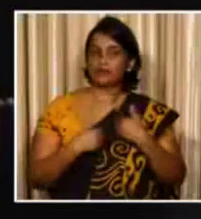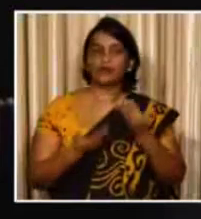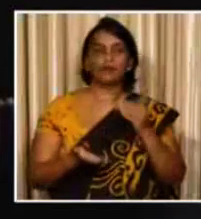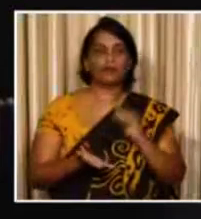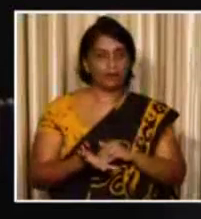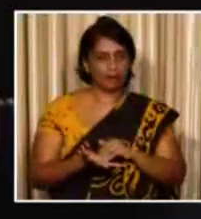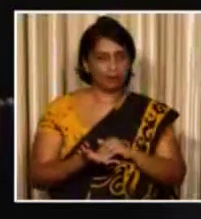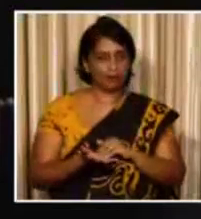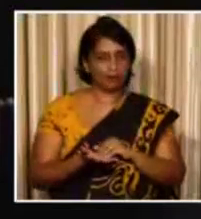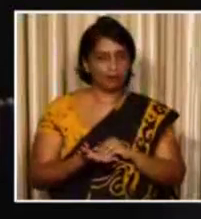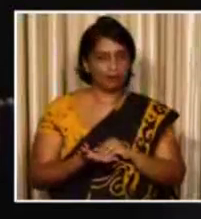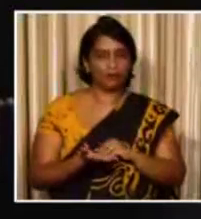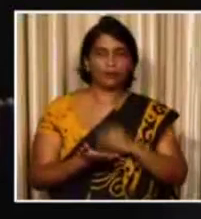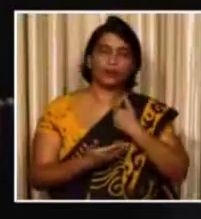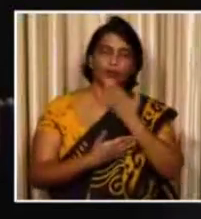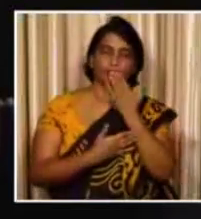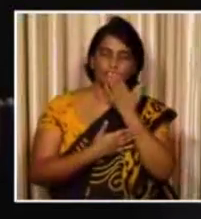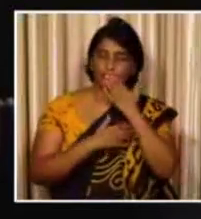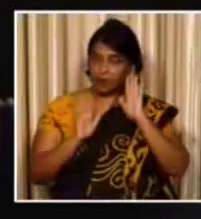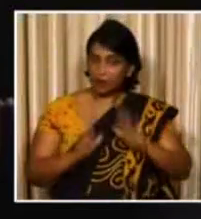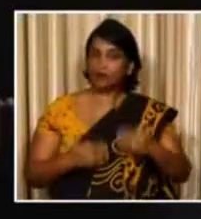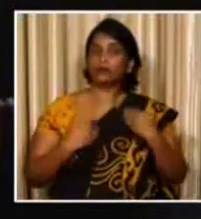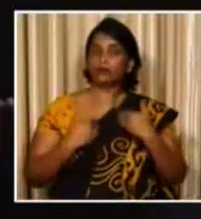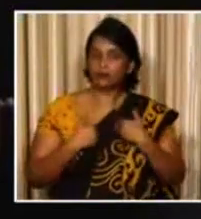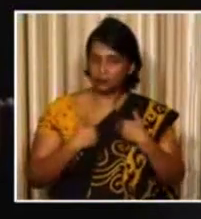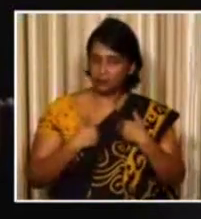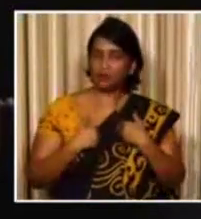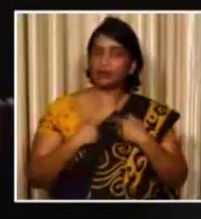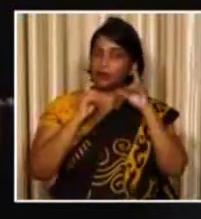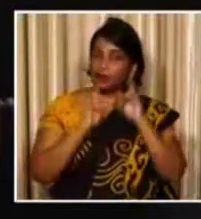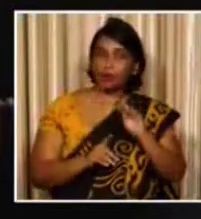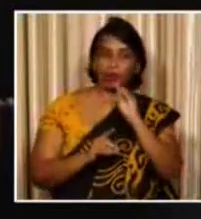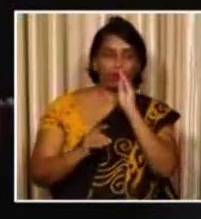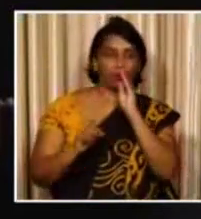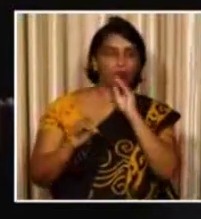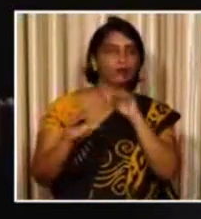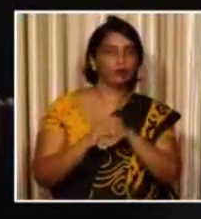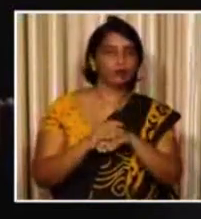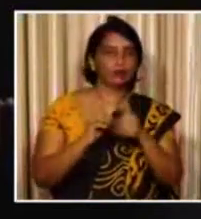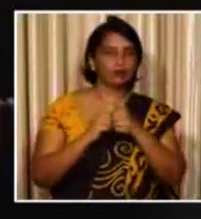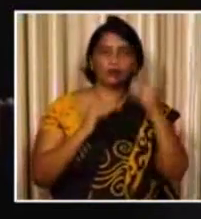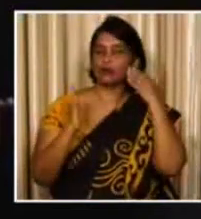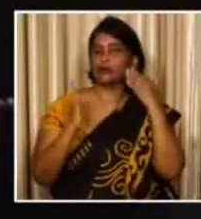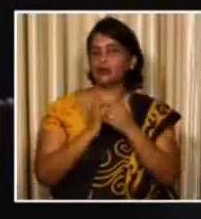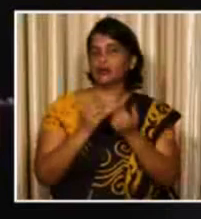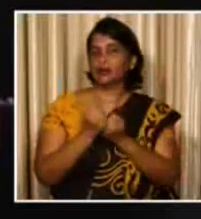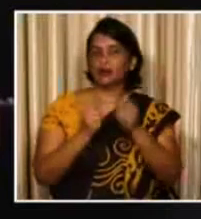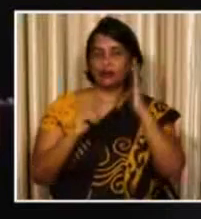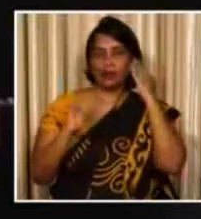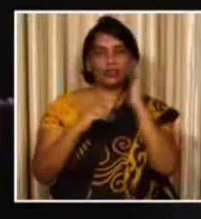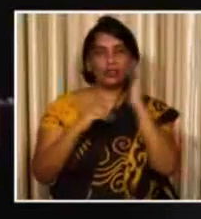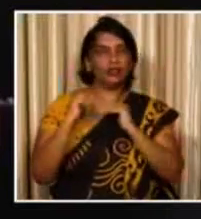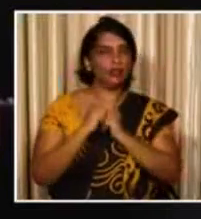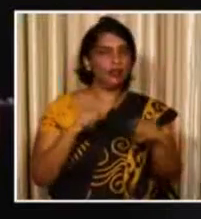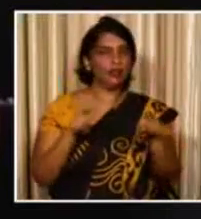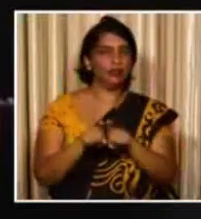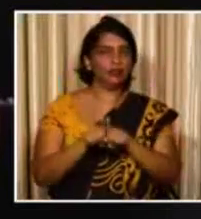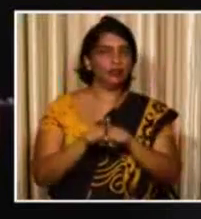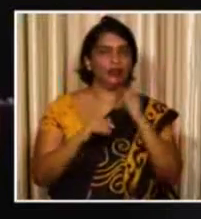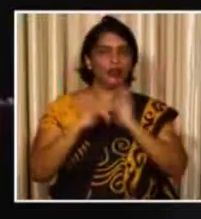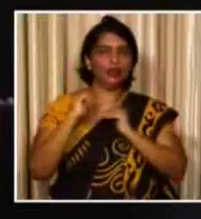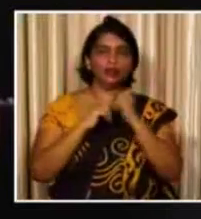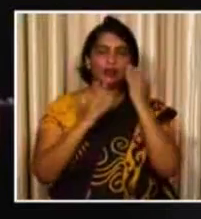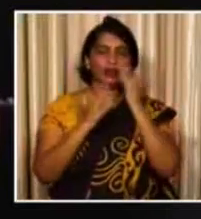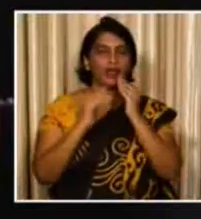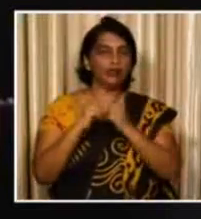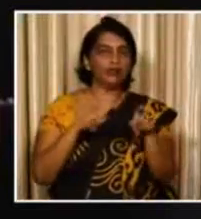ദുരടത് നിഹണ്ഡവ സിറ്റിയോത് മടത് ഏ പാപേട വക്രവ ഹോ ദായക ഉണ്ണ കെനെക് ബവട പത്വേവി. ഗറു കഥാനായക